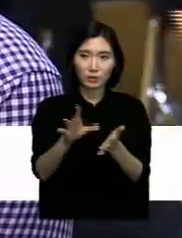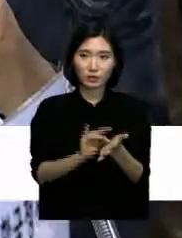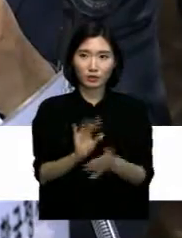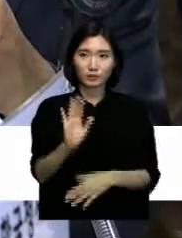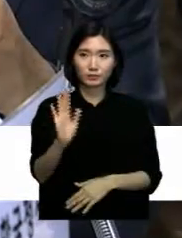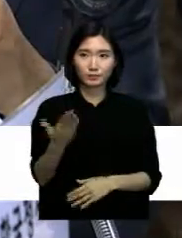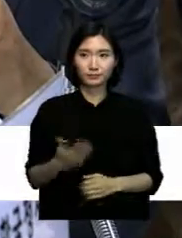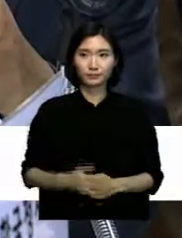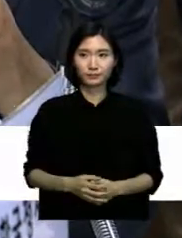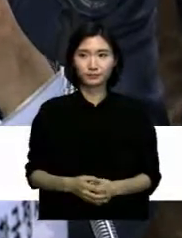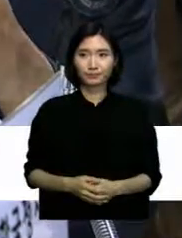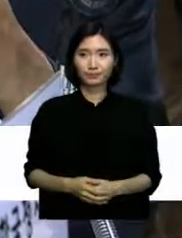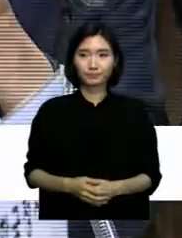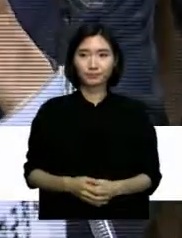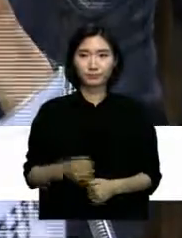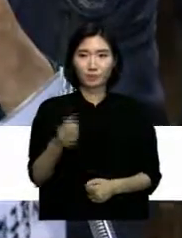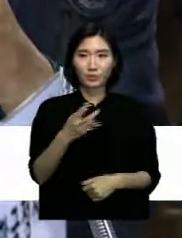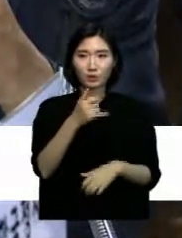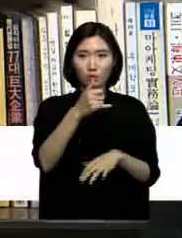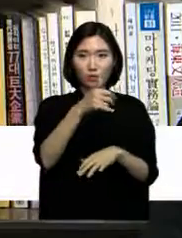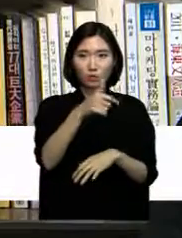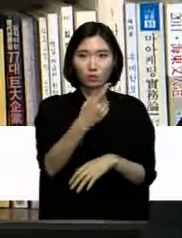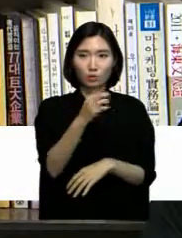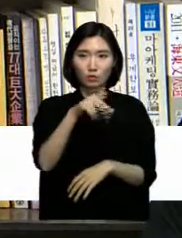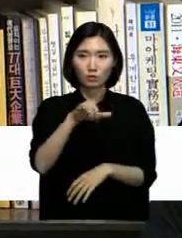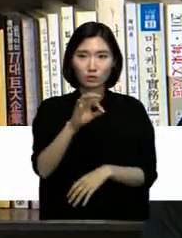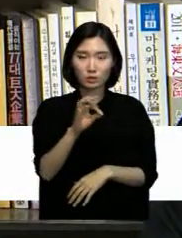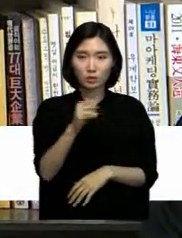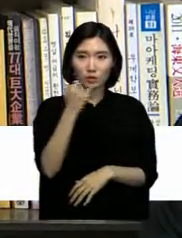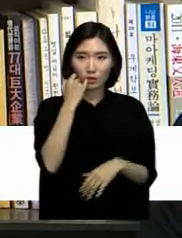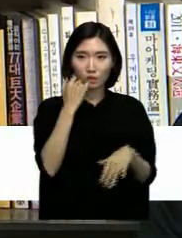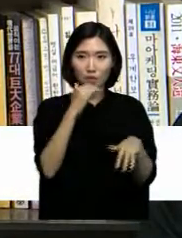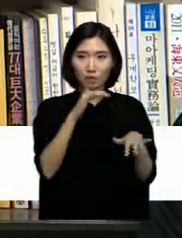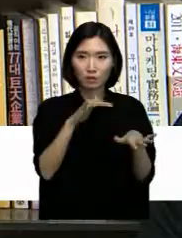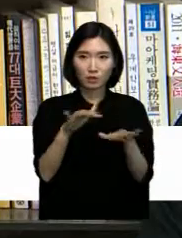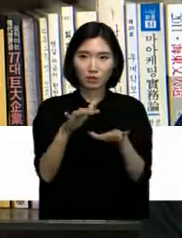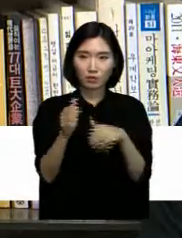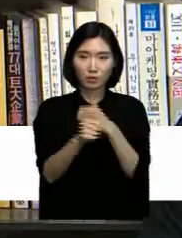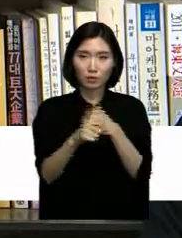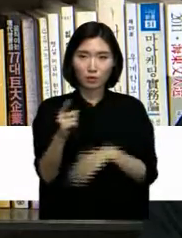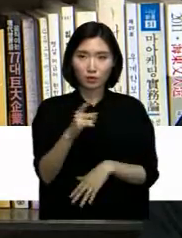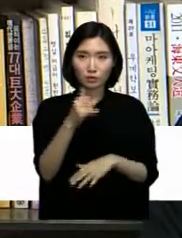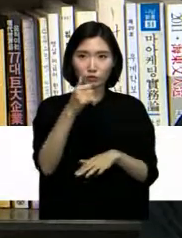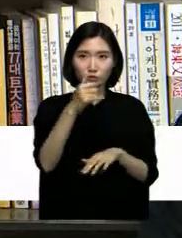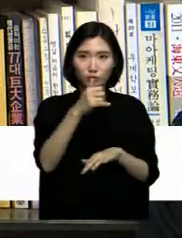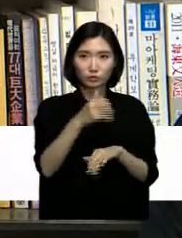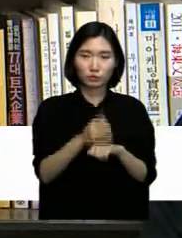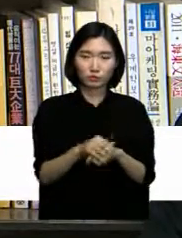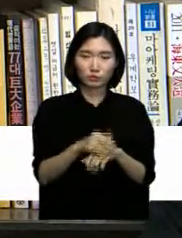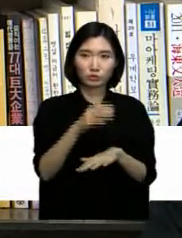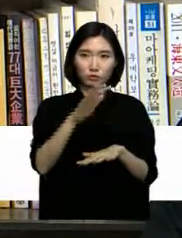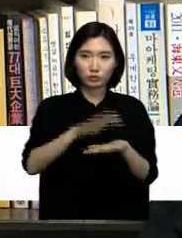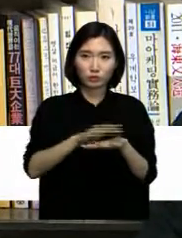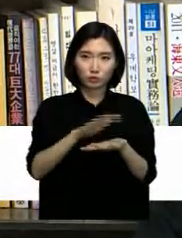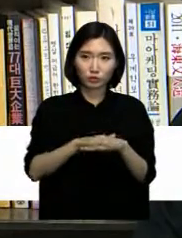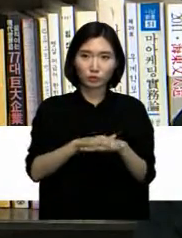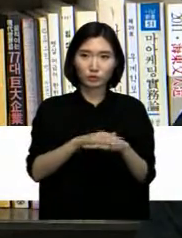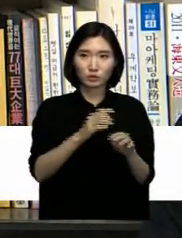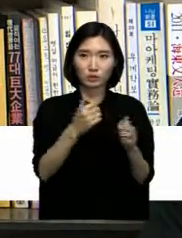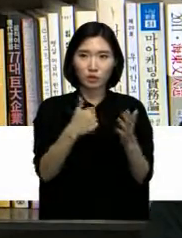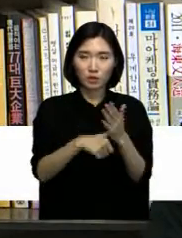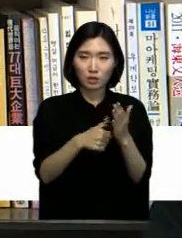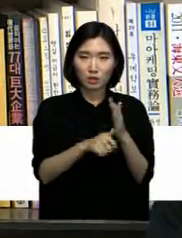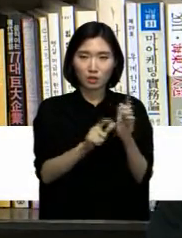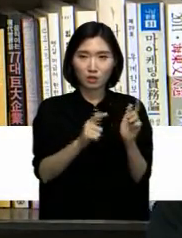핵심 목적입니다. 네. 또한 농정해양위원회는 농정해양국 축산정책과 등 12개 소관 부서가 있고